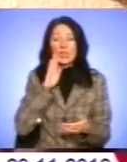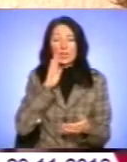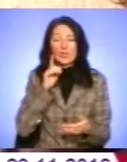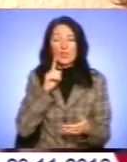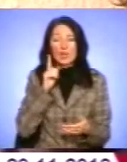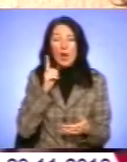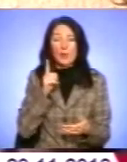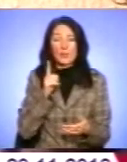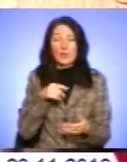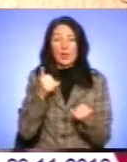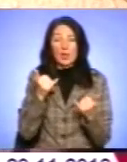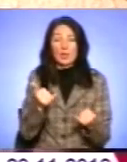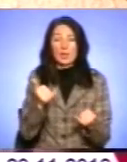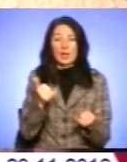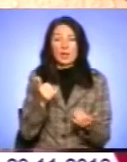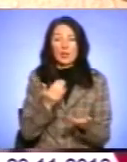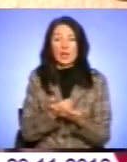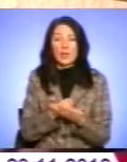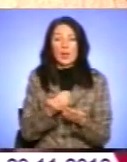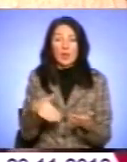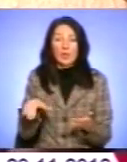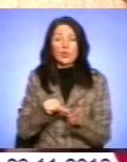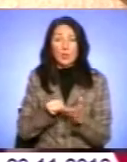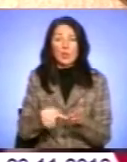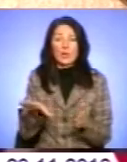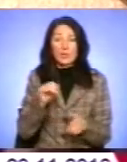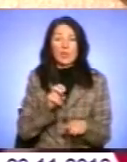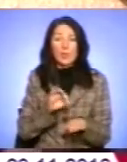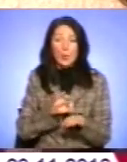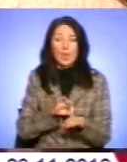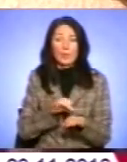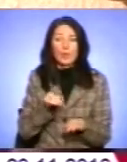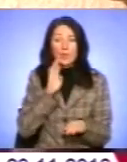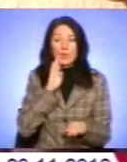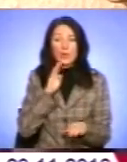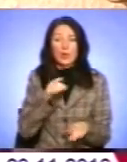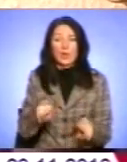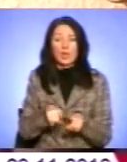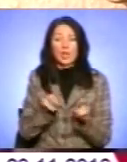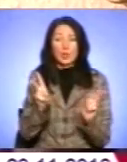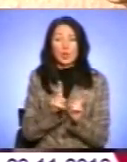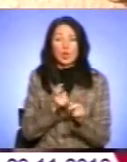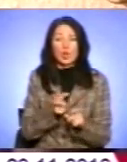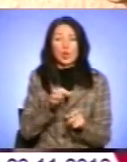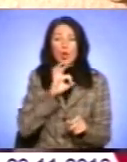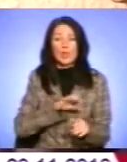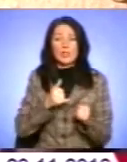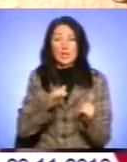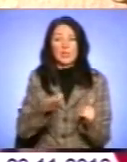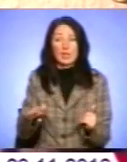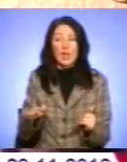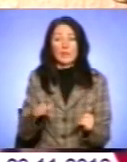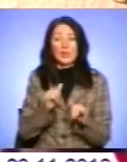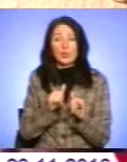Матуся зараз попала в фінал, ми всі до неї були в парку. І я хотів сказати, що такі зустрічі дуже корисні для дітей. По-перше, розвивається